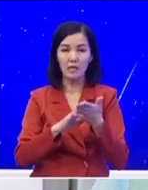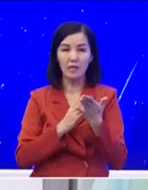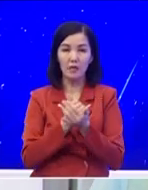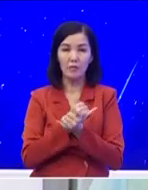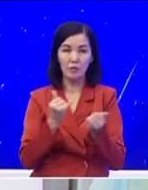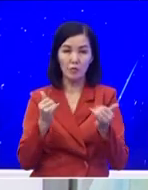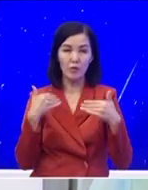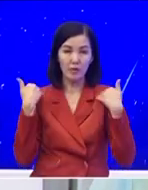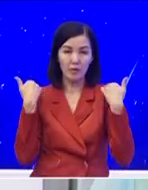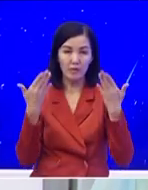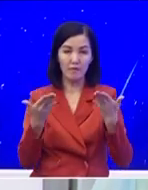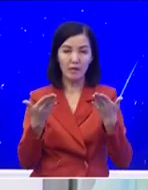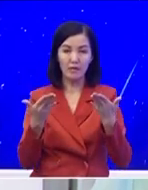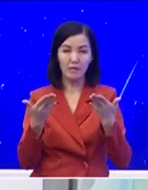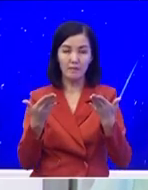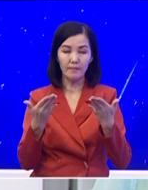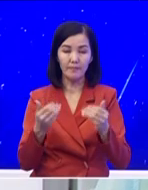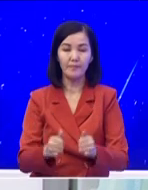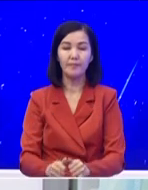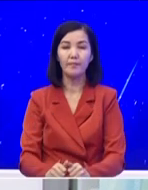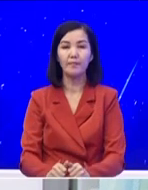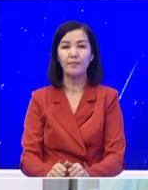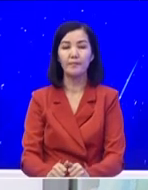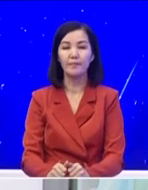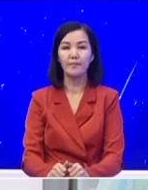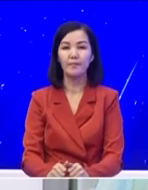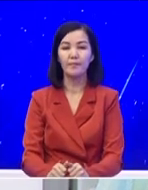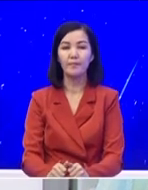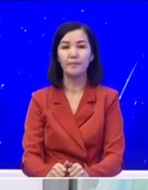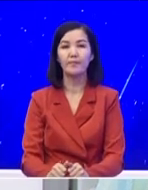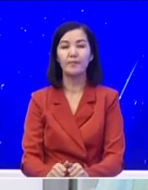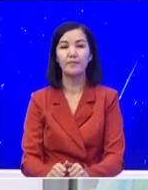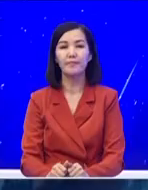забора. И, соответственно, означает дату забора.